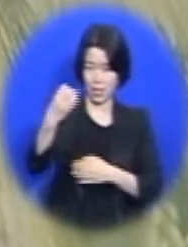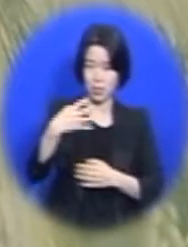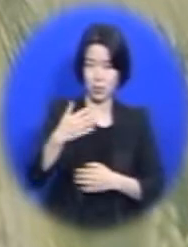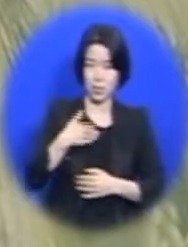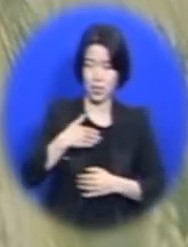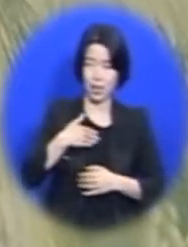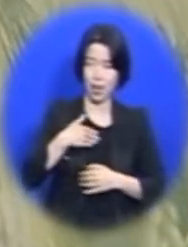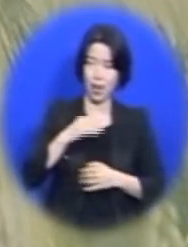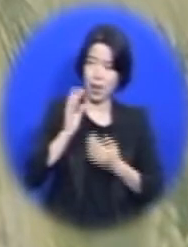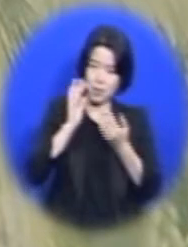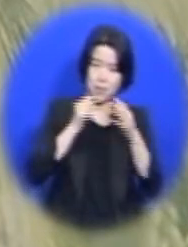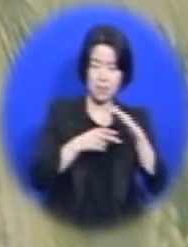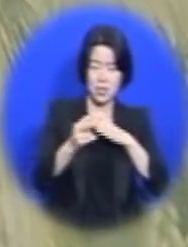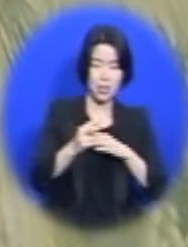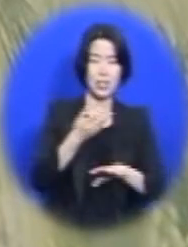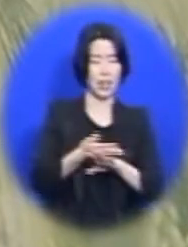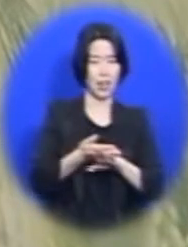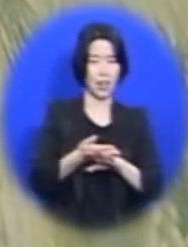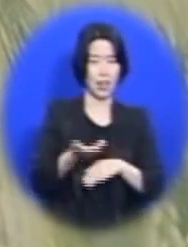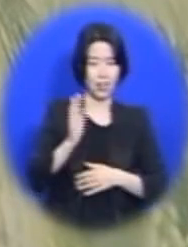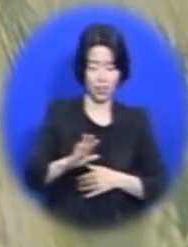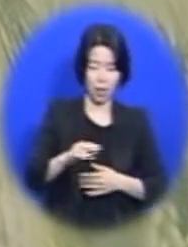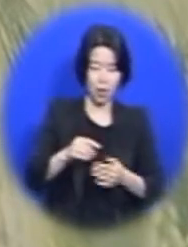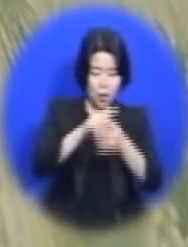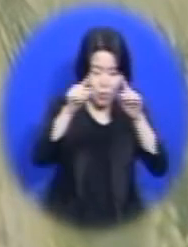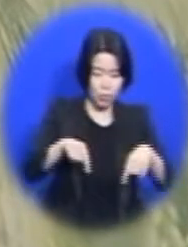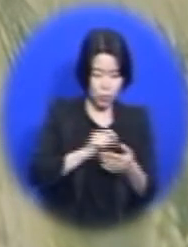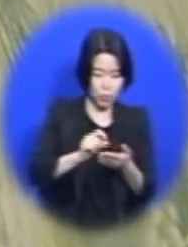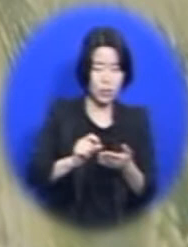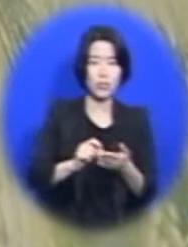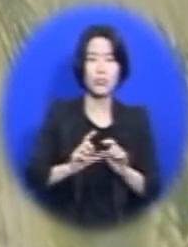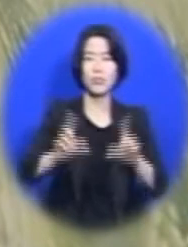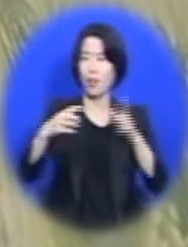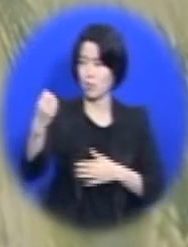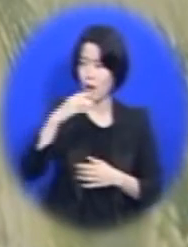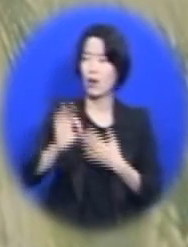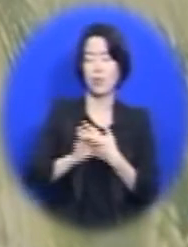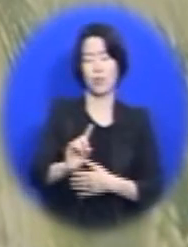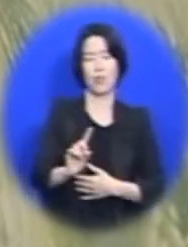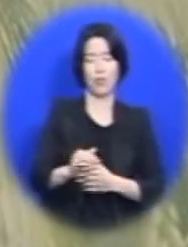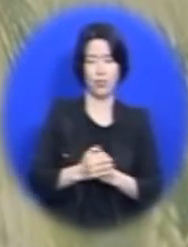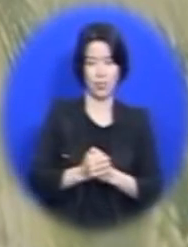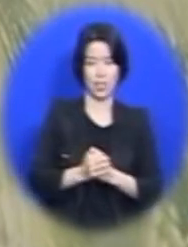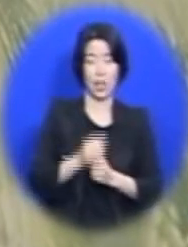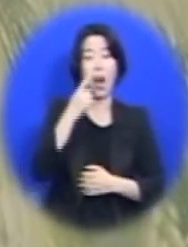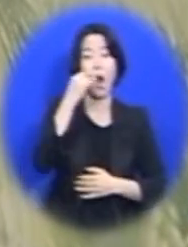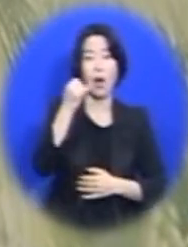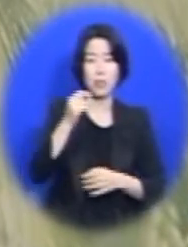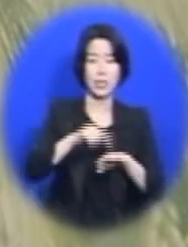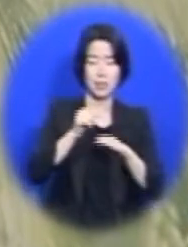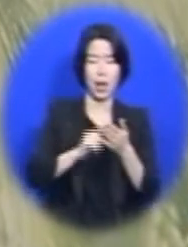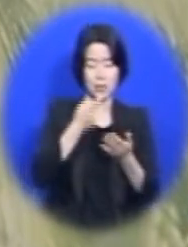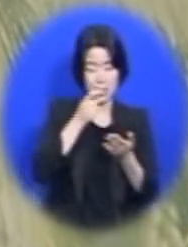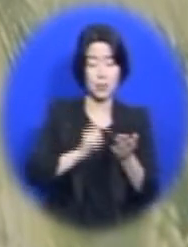진로가 바뀌었을지도 모르지만 이제 원서 쓰는 날 그러시면 어떻게 하시자는 거예요? 어머님 마음이 쉽지